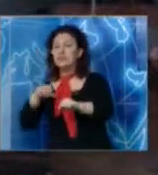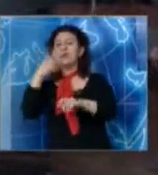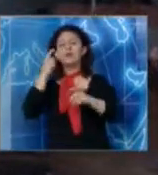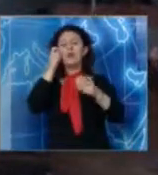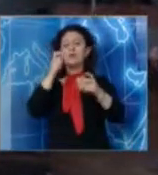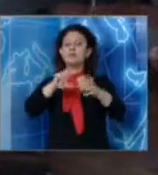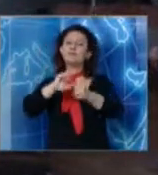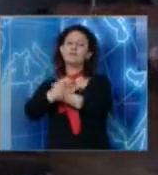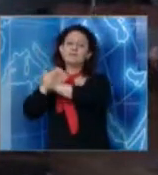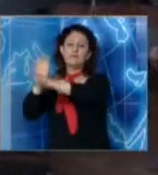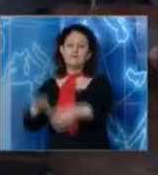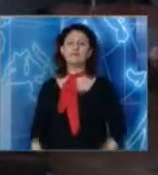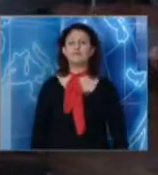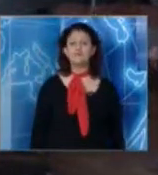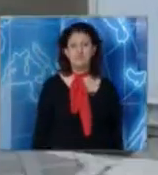gözaltına alındı.